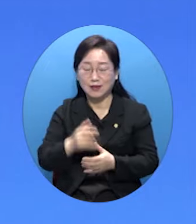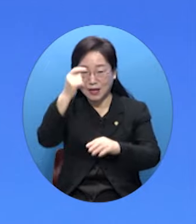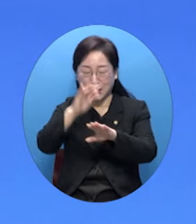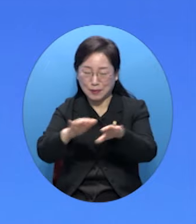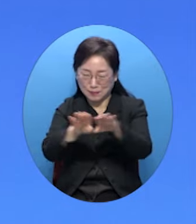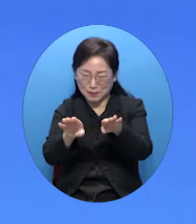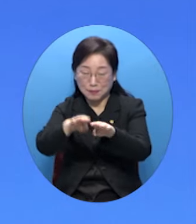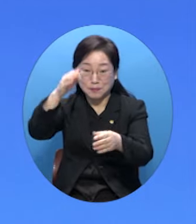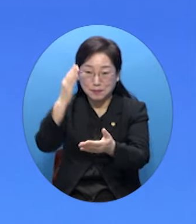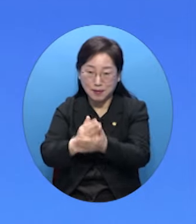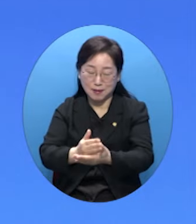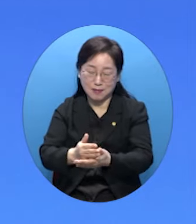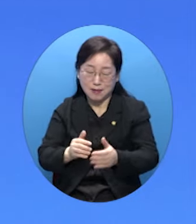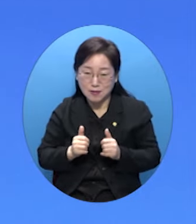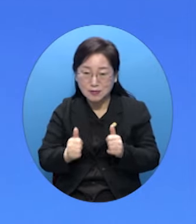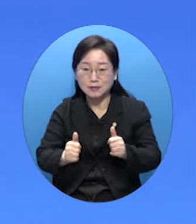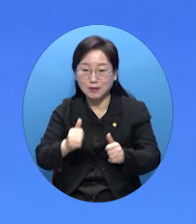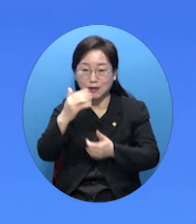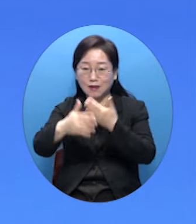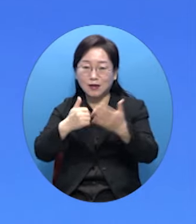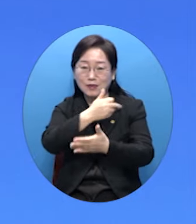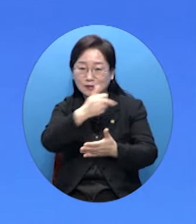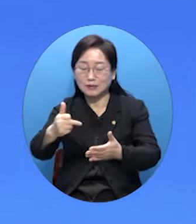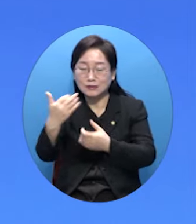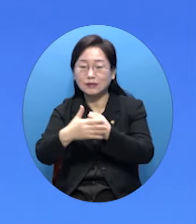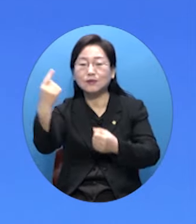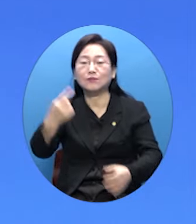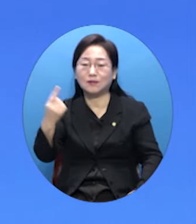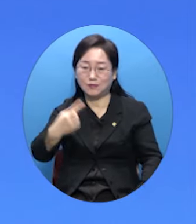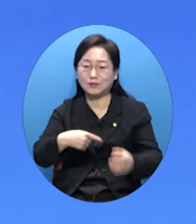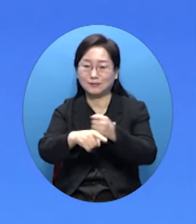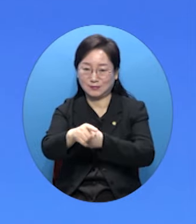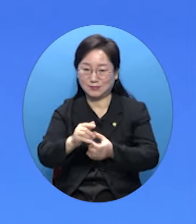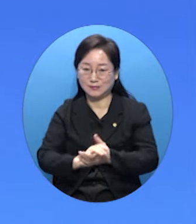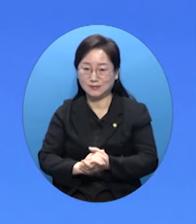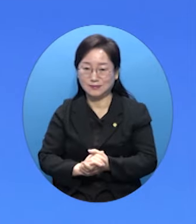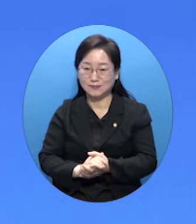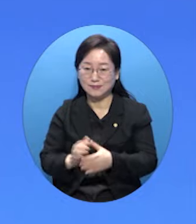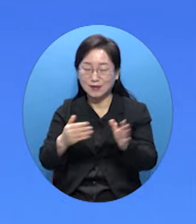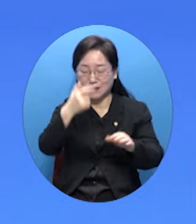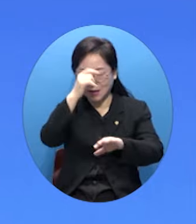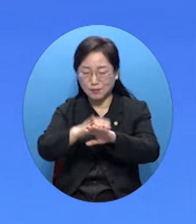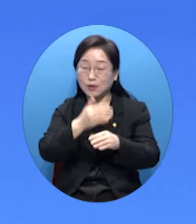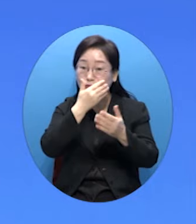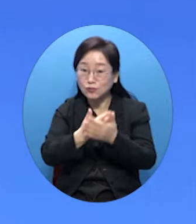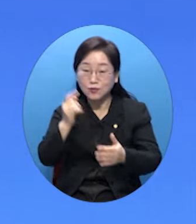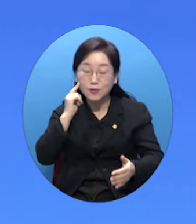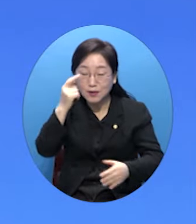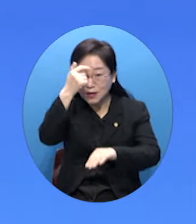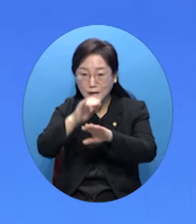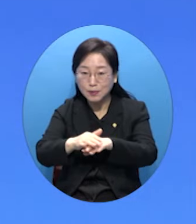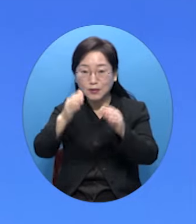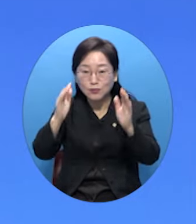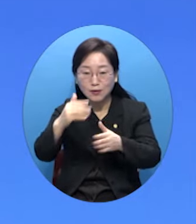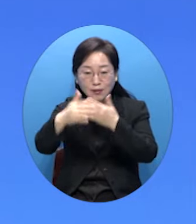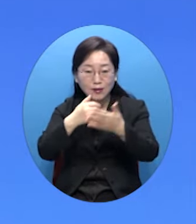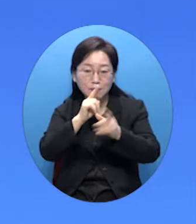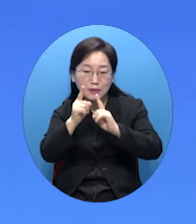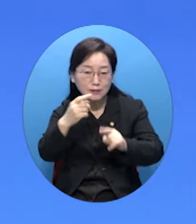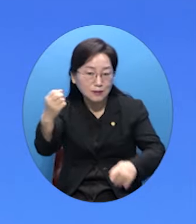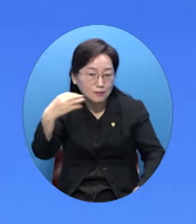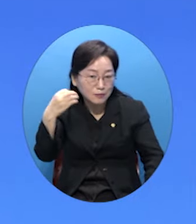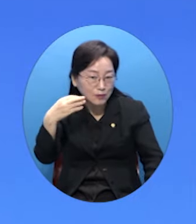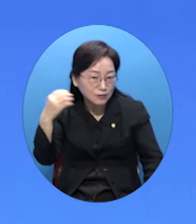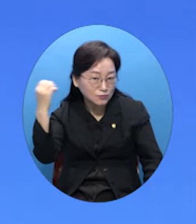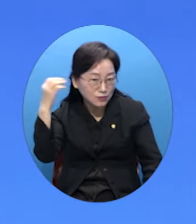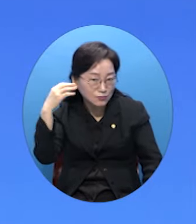빠지지 않고 참석한 모든 분들에게 하나님의 큰 은혜가 주어지게 되는 것입니다. 그래서 예배가 중요합니다. 왜? 예배를 통해서 하나님의 음성을 듣기 때문에